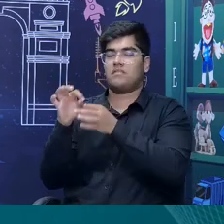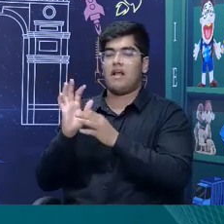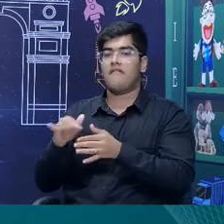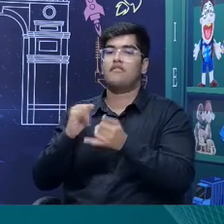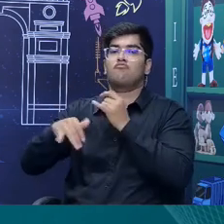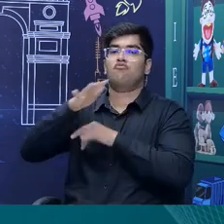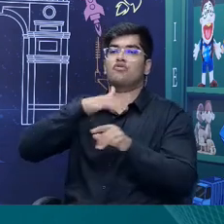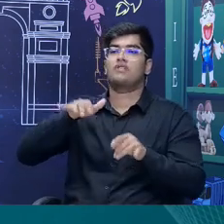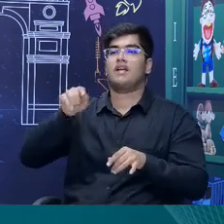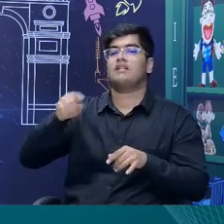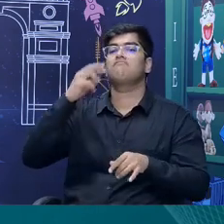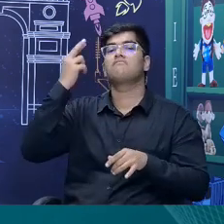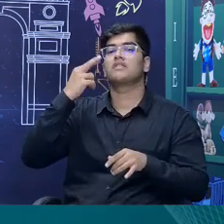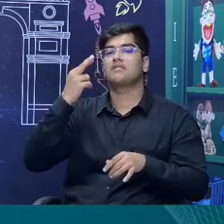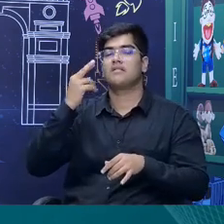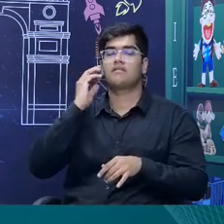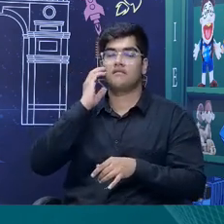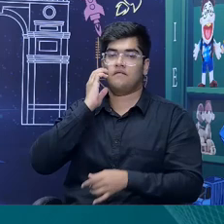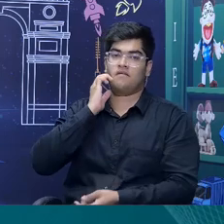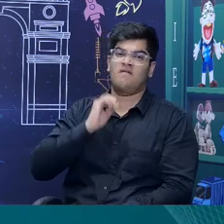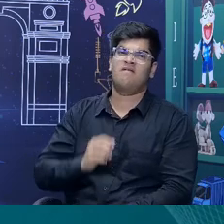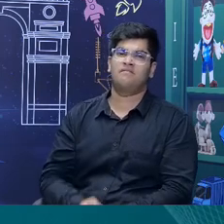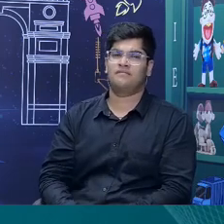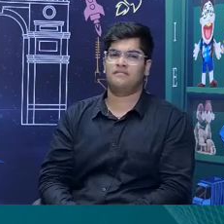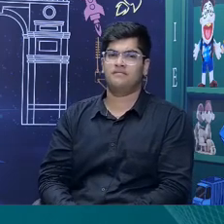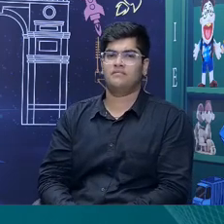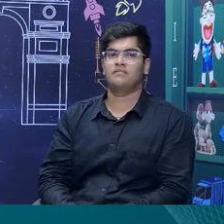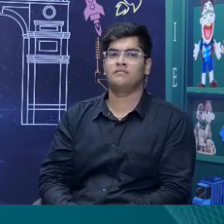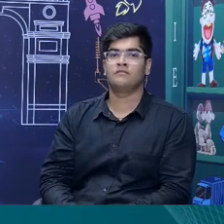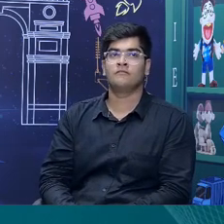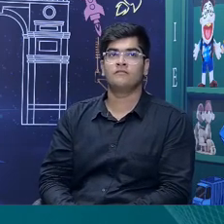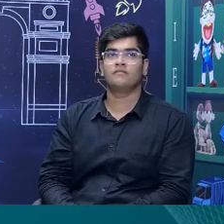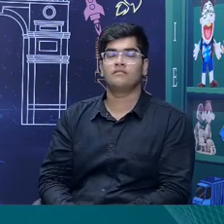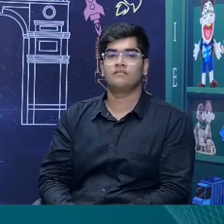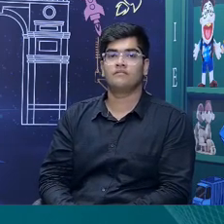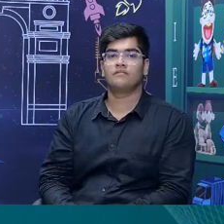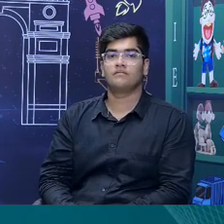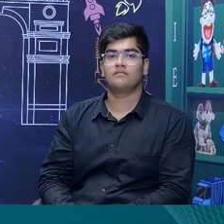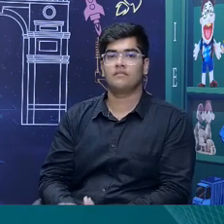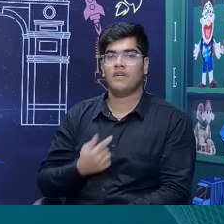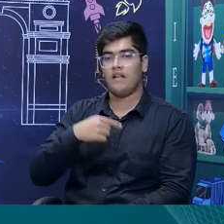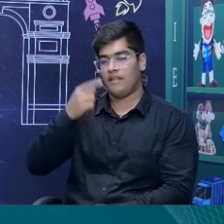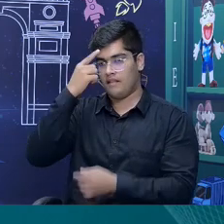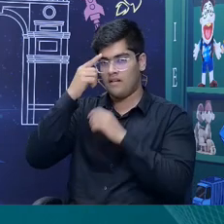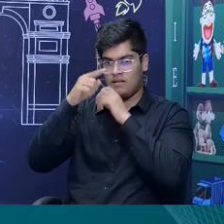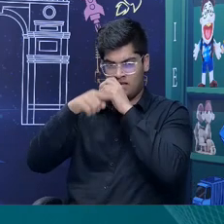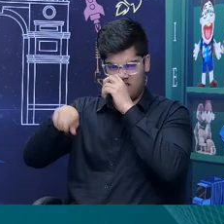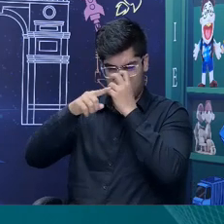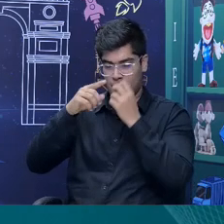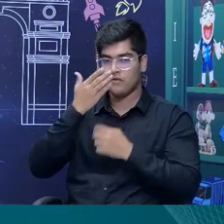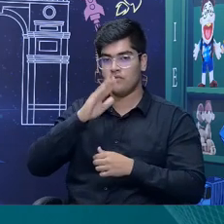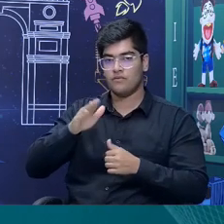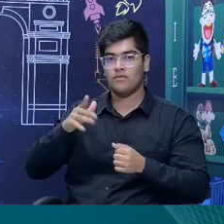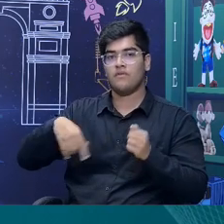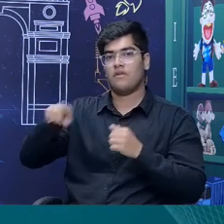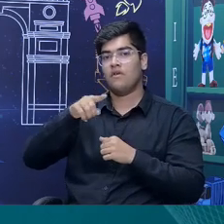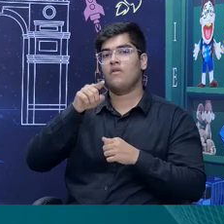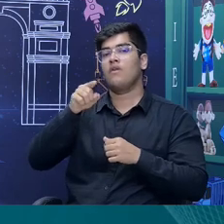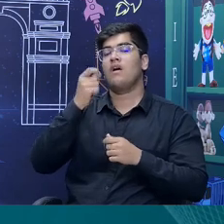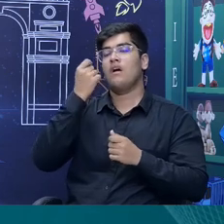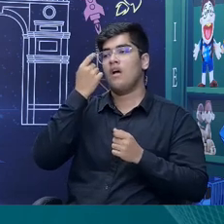अदर रीजंस ओके मैं अब मुझे लगता है की हमारे सभी स्टूडेंट को या जितने भी व्यूवर्स हैं डेमोक्रेटिक स्ट्रक्चर